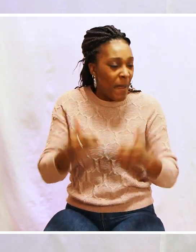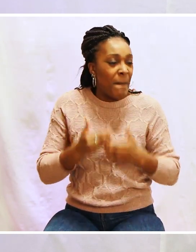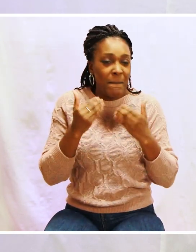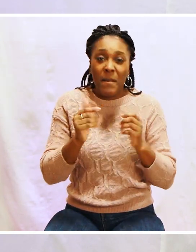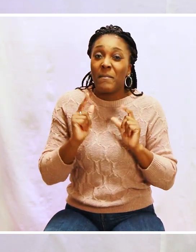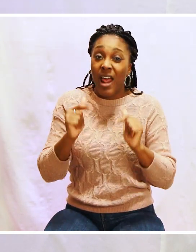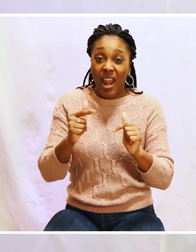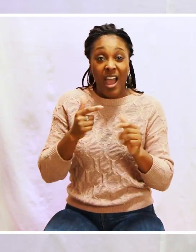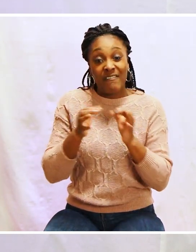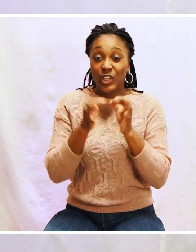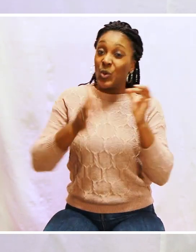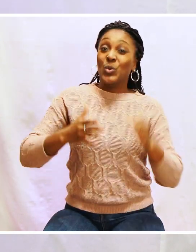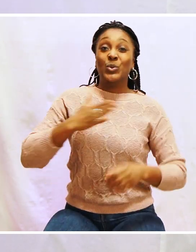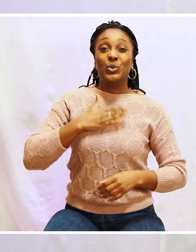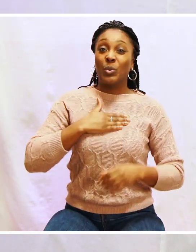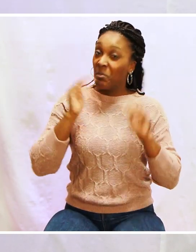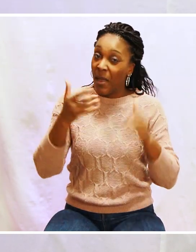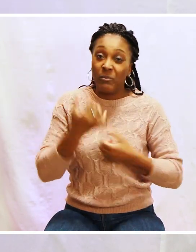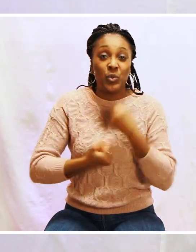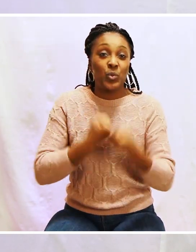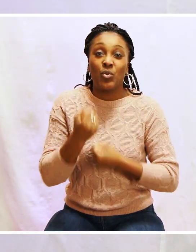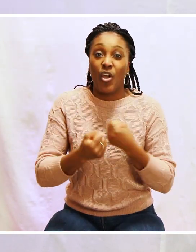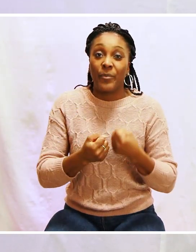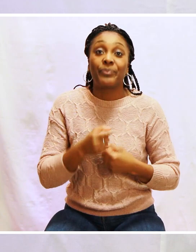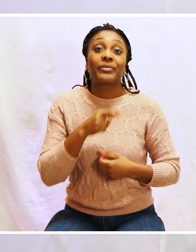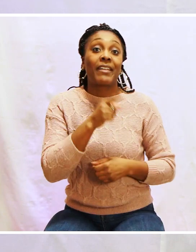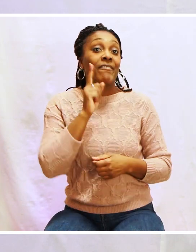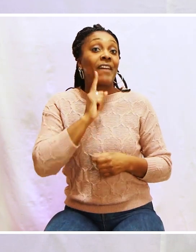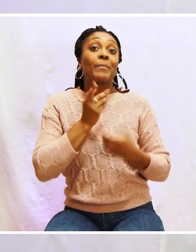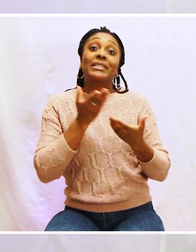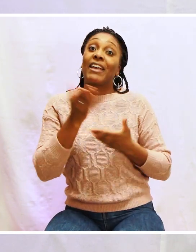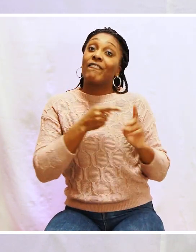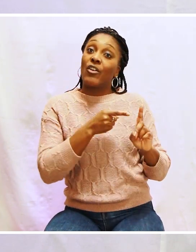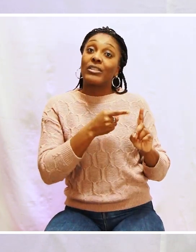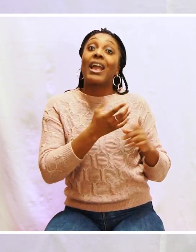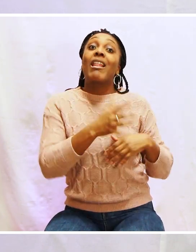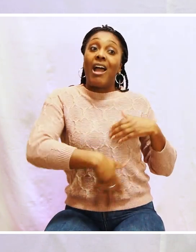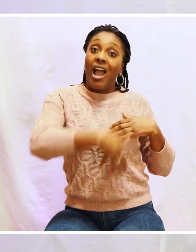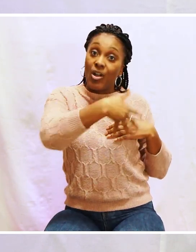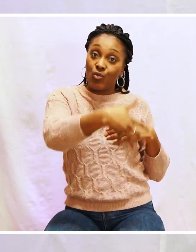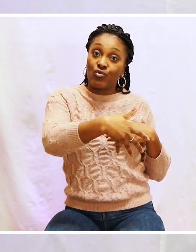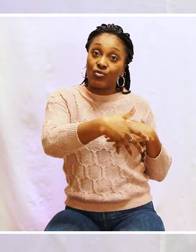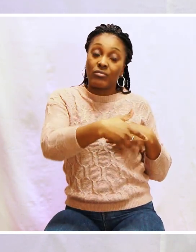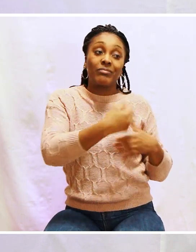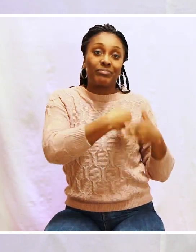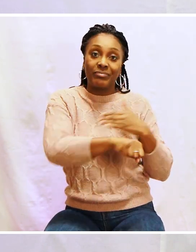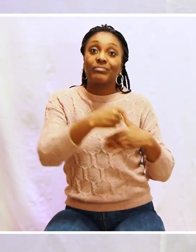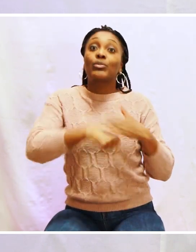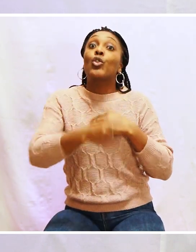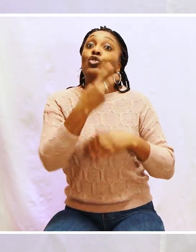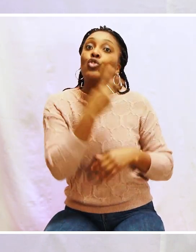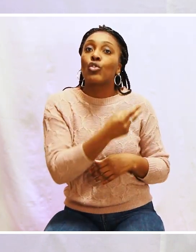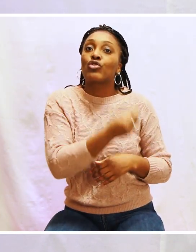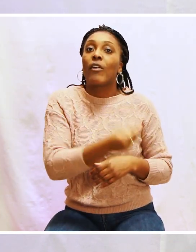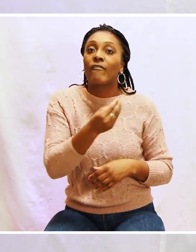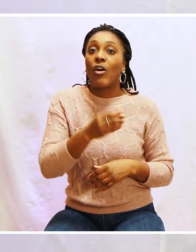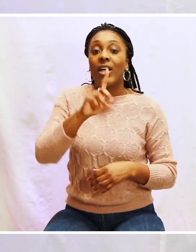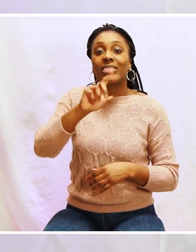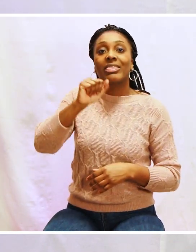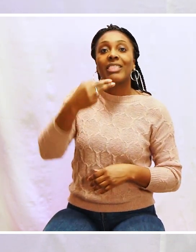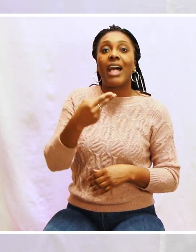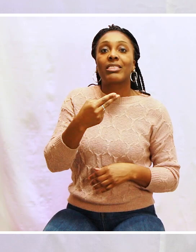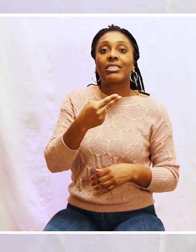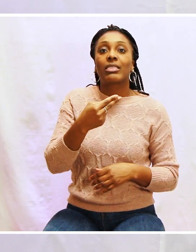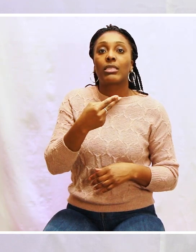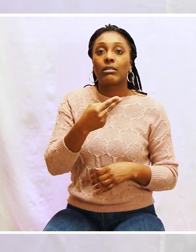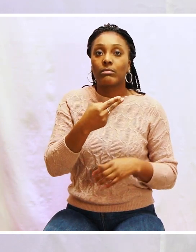là. Les noms qu'elle va donner à ses 2 premiers enfants par cette femme-là, c'est Dan et Nephtali. Dan veut dire « Dieu a été mon